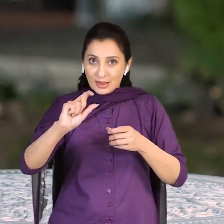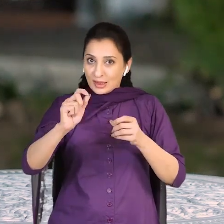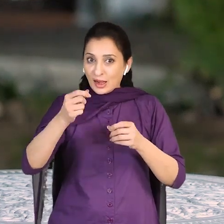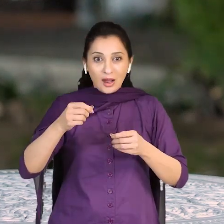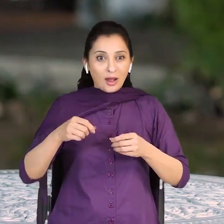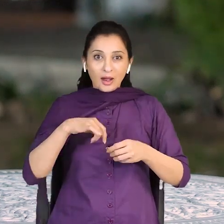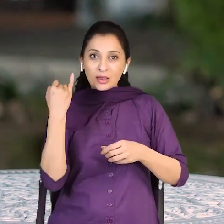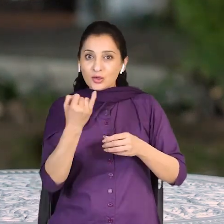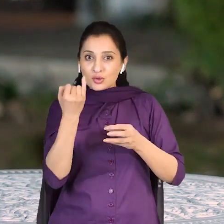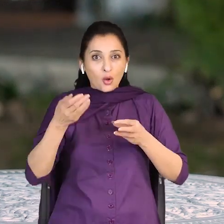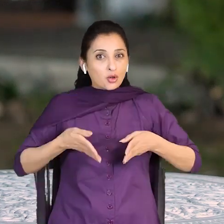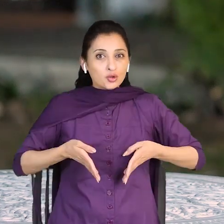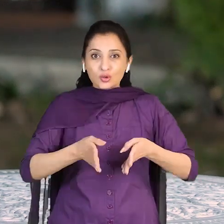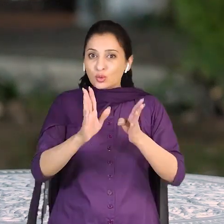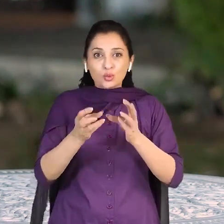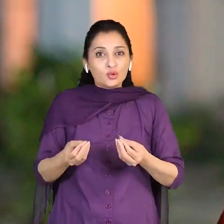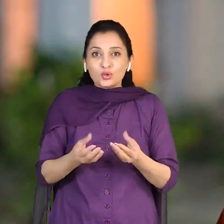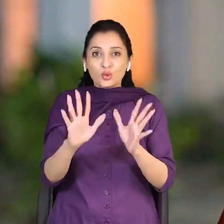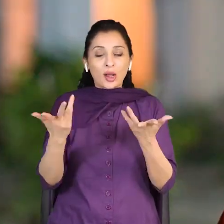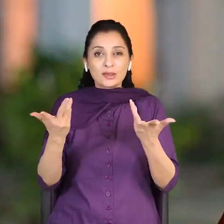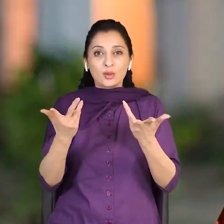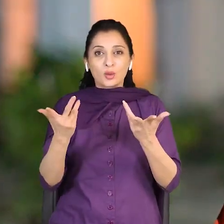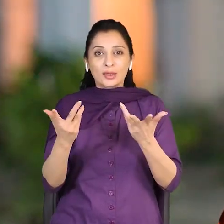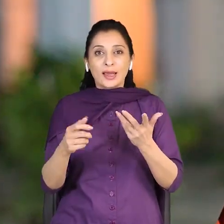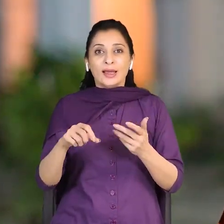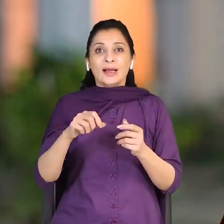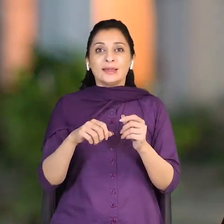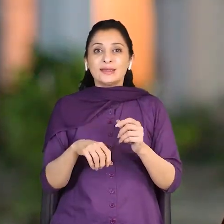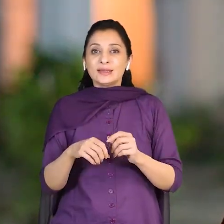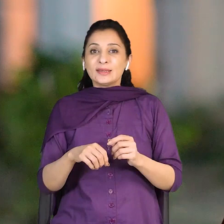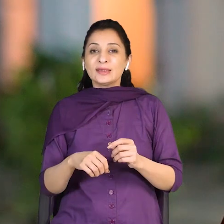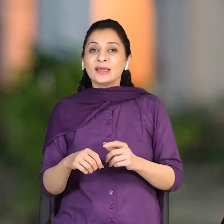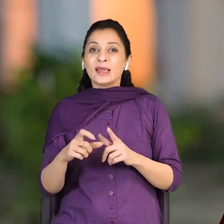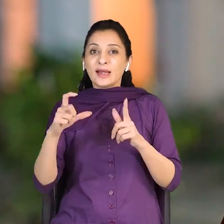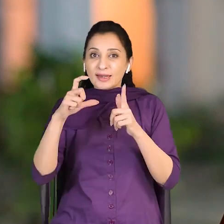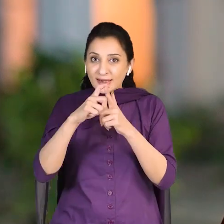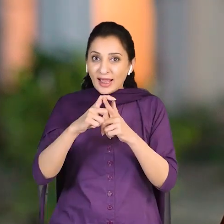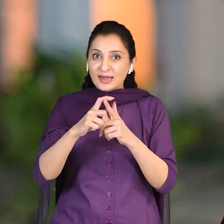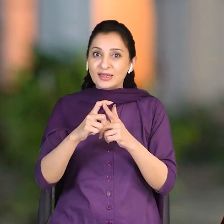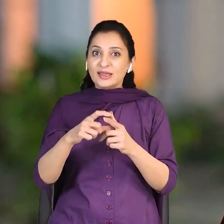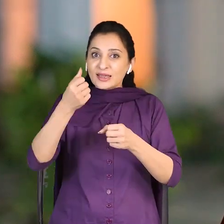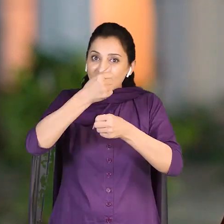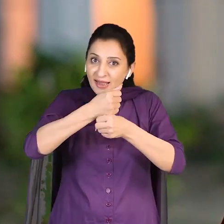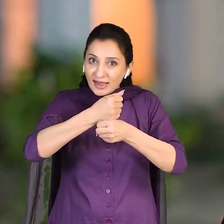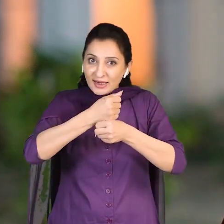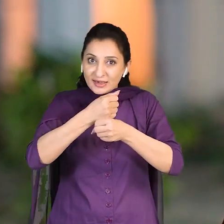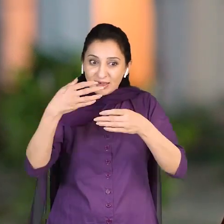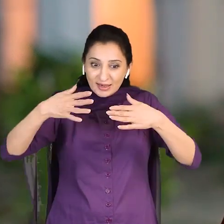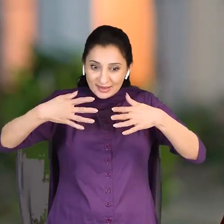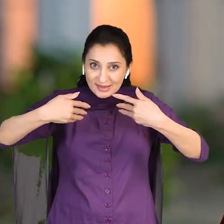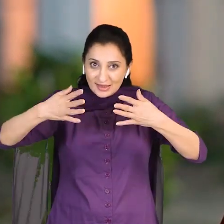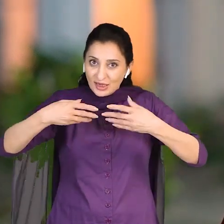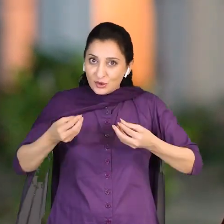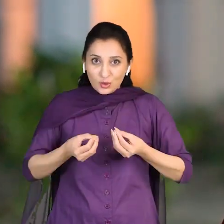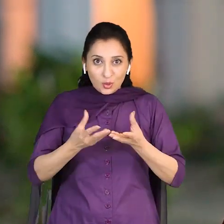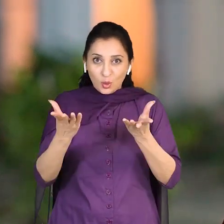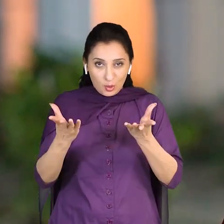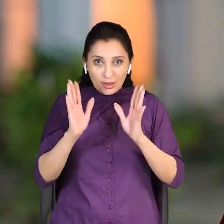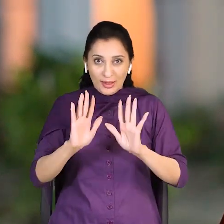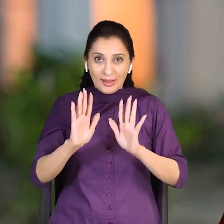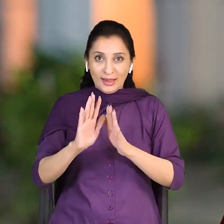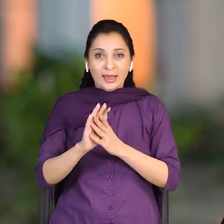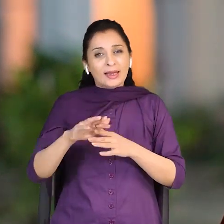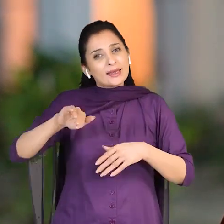और हेरिटेज को संभालने में। आप अपने गाइडेड टूर्स वॉल्ड सिटी के साथ डायरेक्टली भी बुक कर सकते